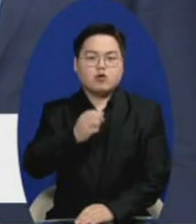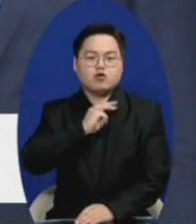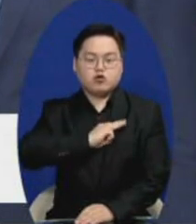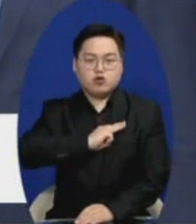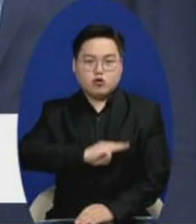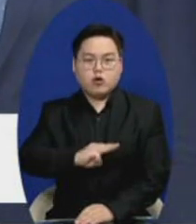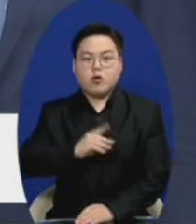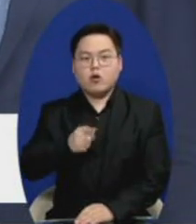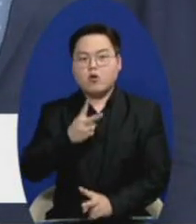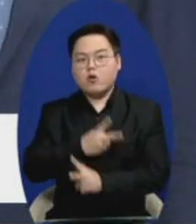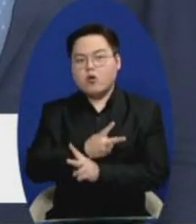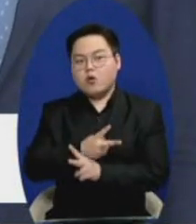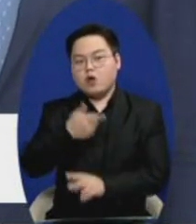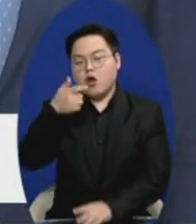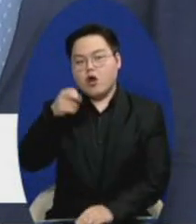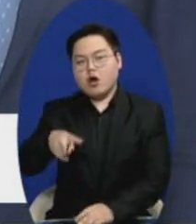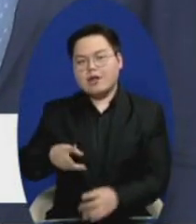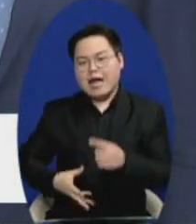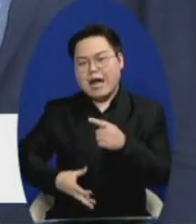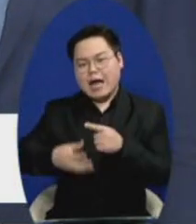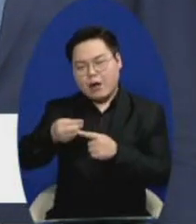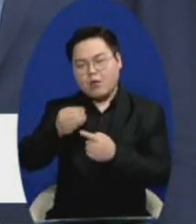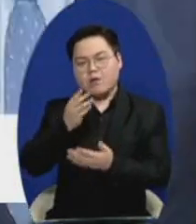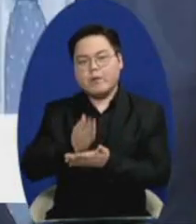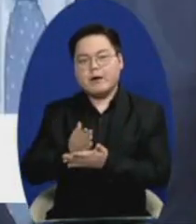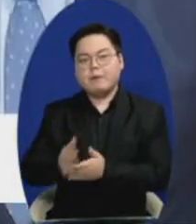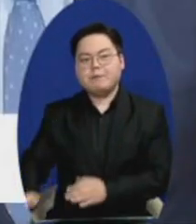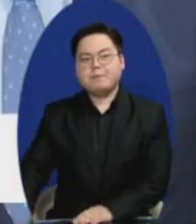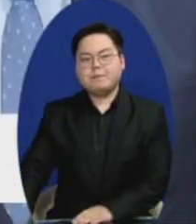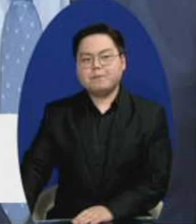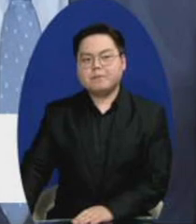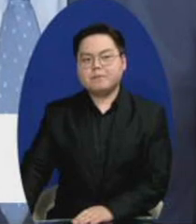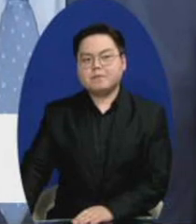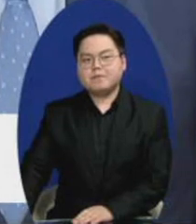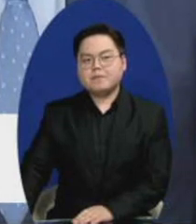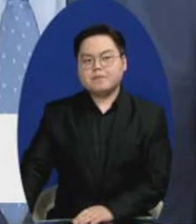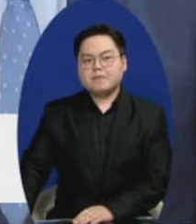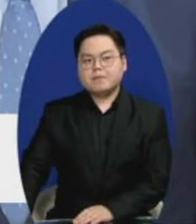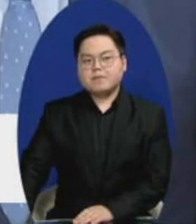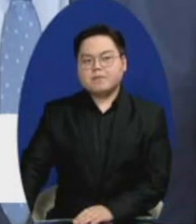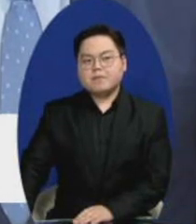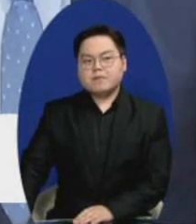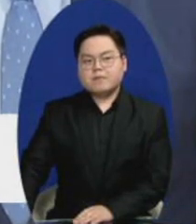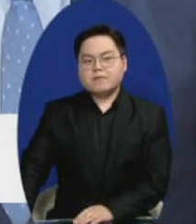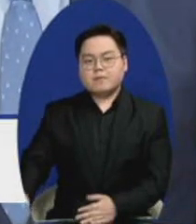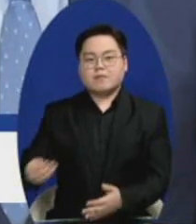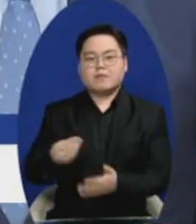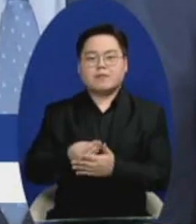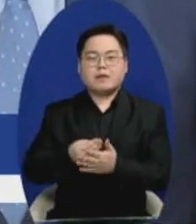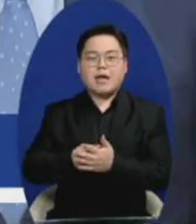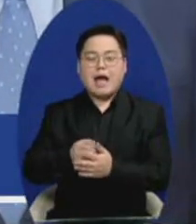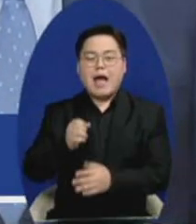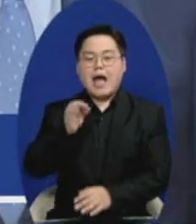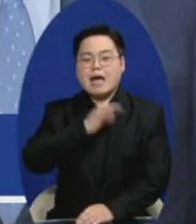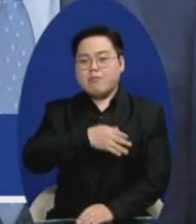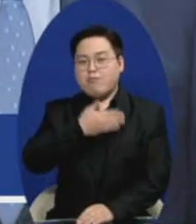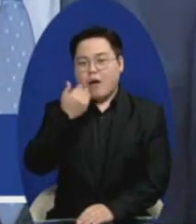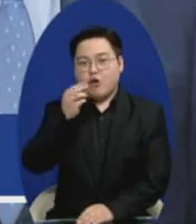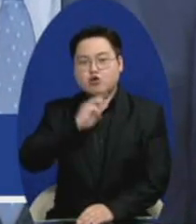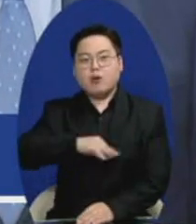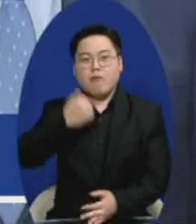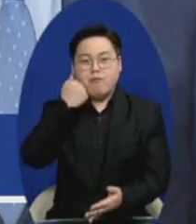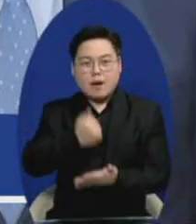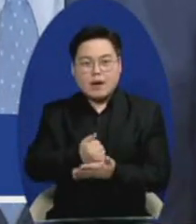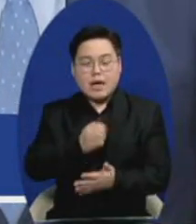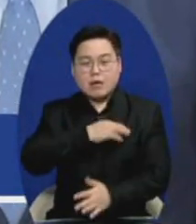энэ одоо хуулийн гол одоо агуулга оршиж байгаа маа. Тухайлбал алдагдалгүй баталдаг байя гэж байгаа. Алдагдал байхгүй байна гэдэг чи үгс